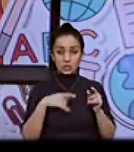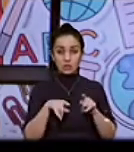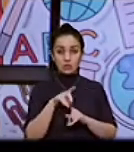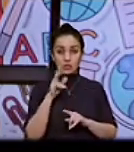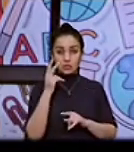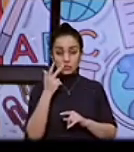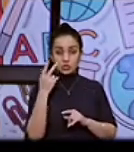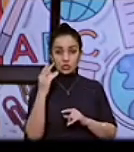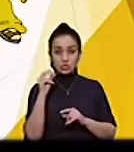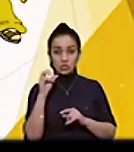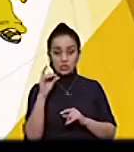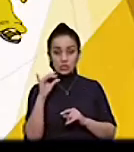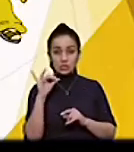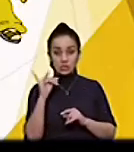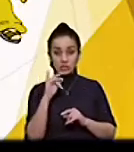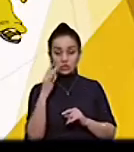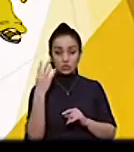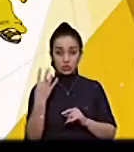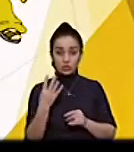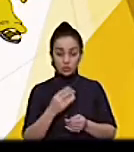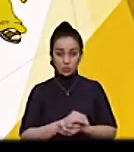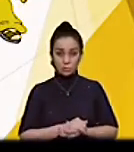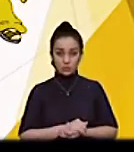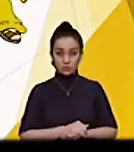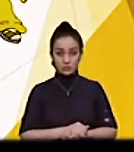3 части из 4.